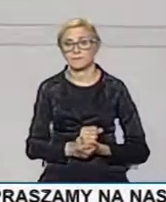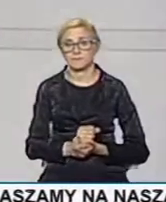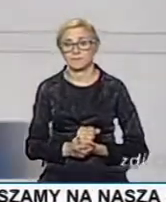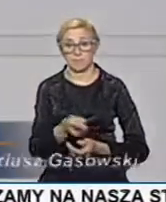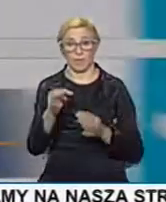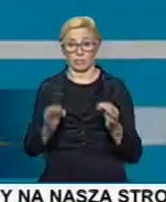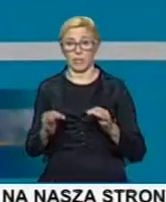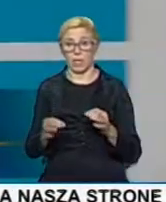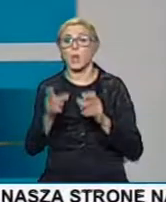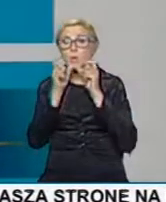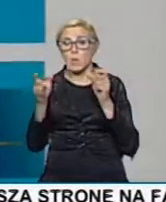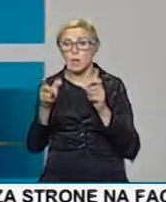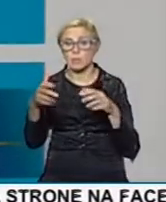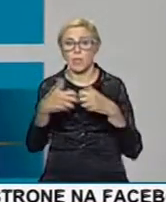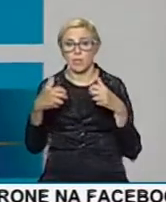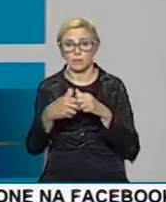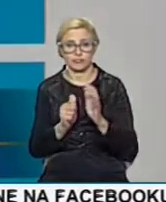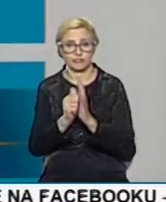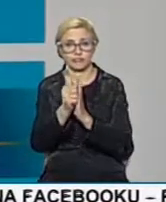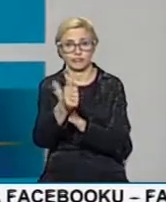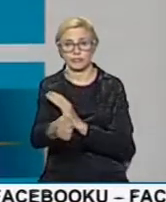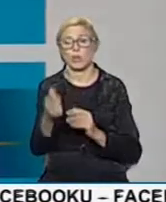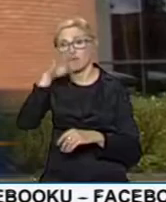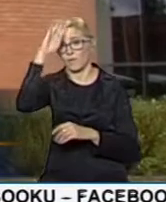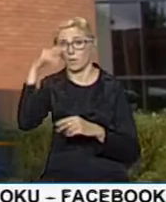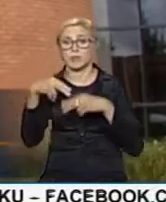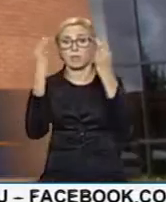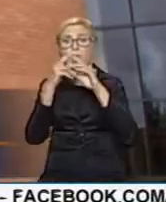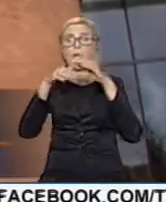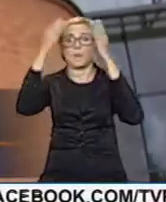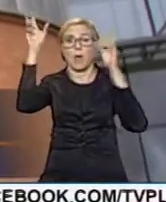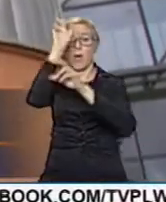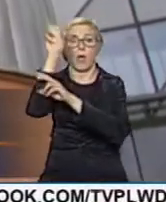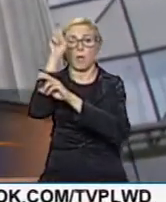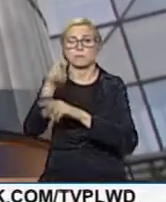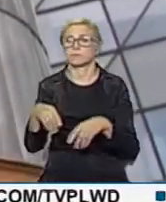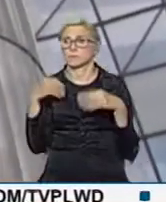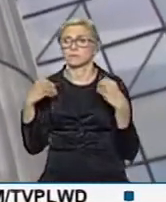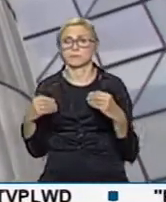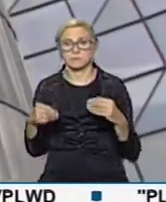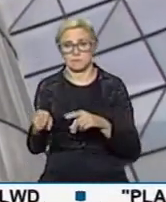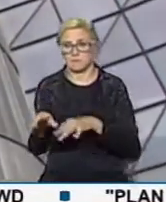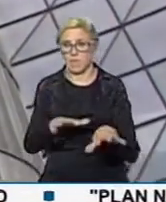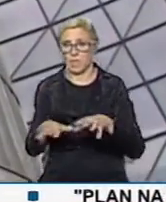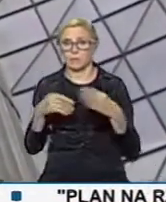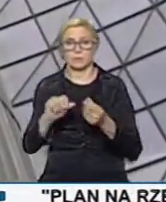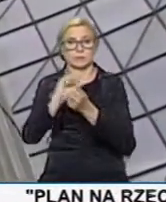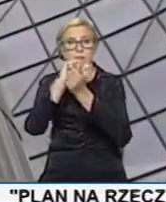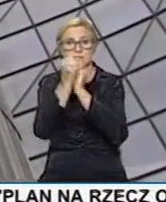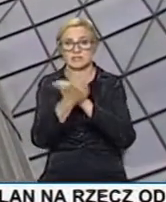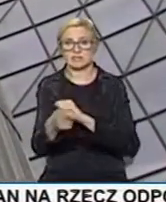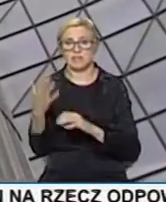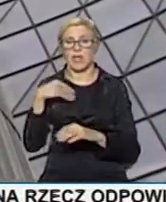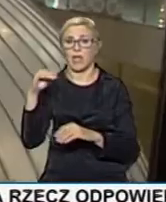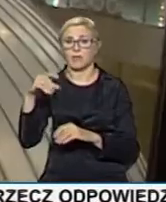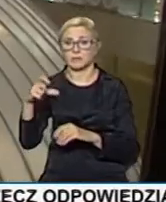Jak na razie w głosowaniu internautów przoduje łódzkie planetarium. Miejsce zostało docenione za wyjątkowe położenie w zrewitalizowanym